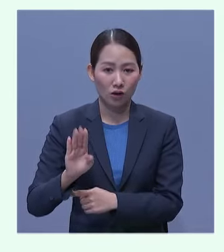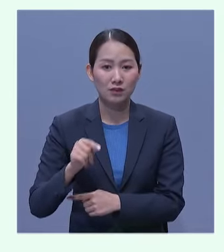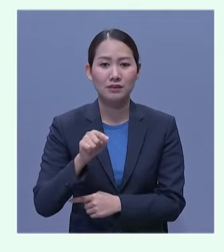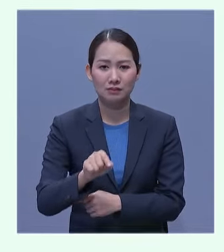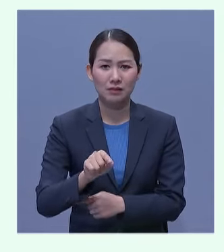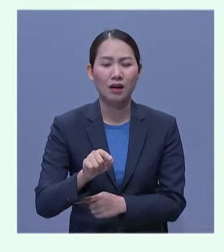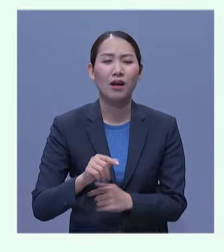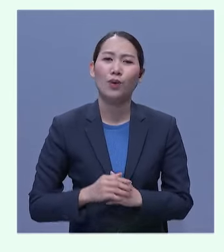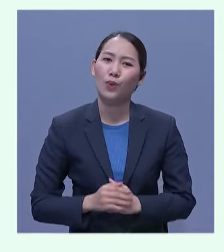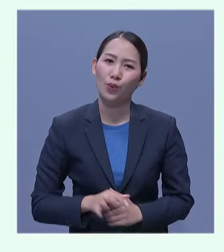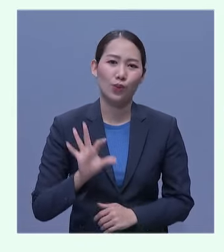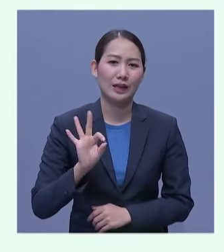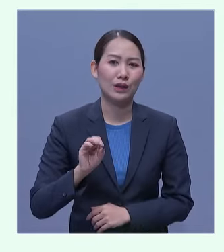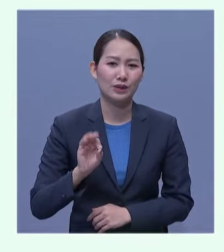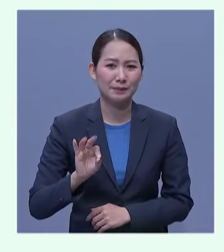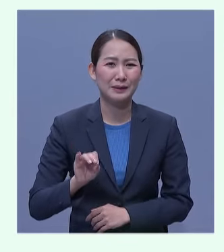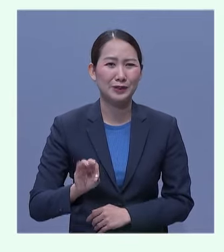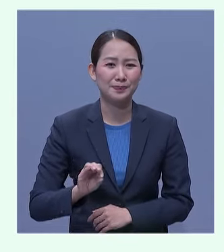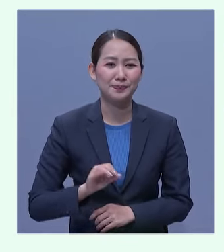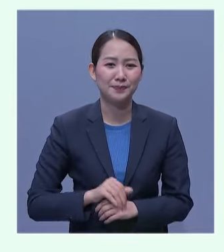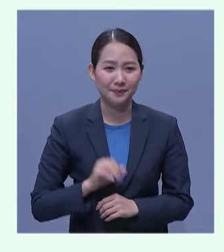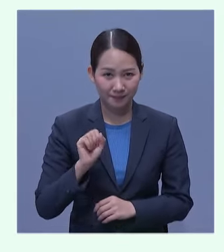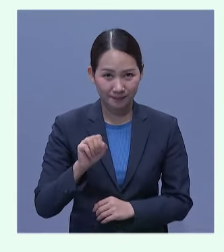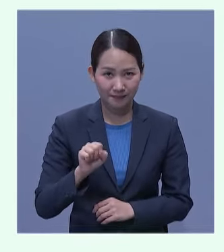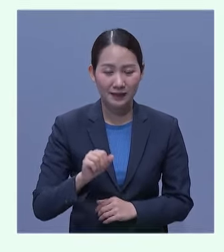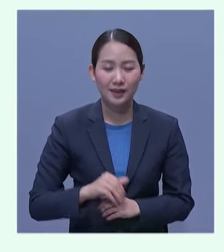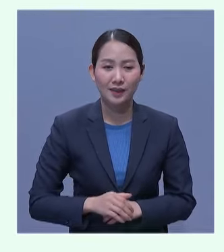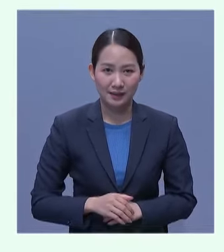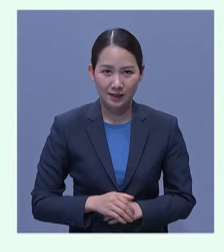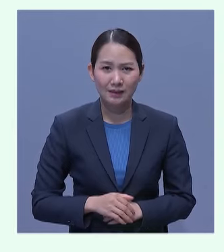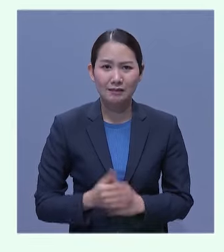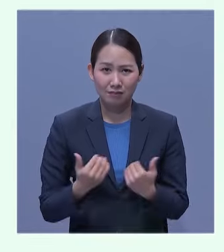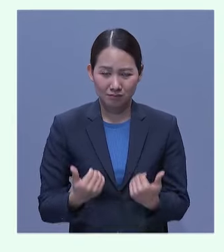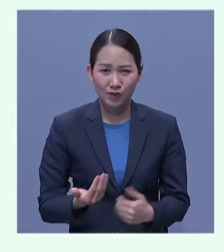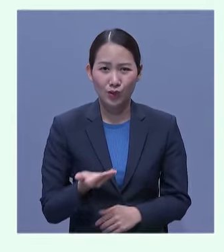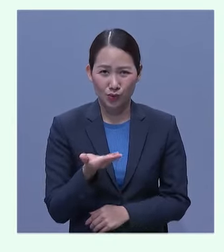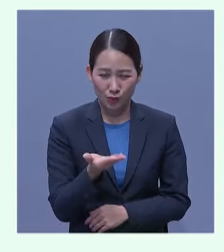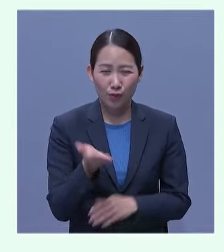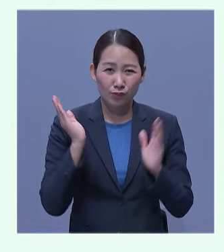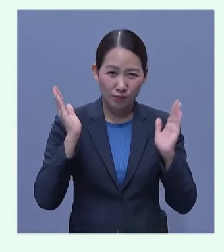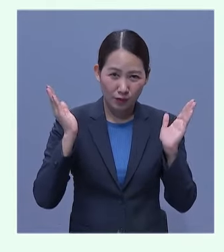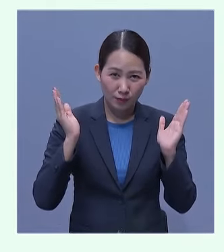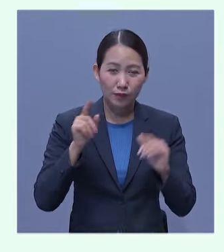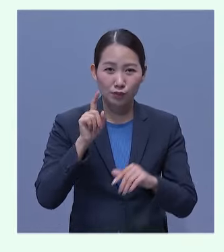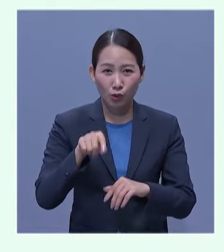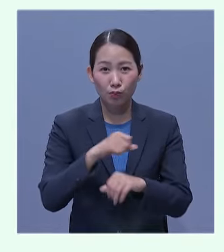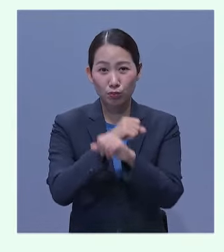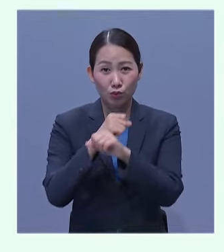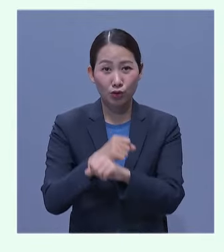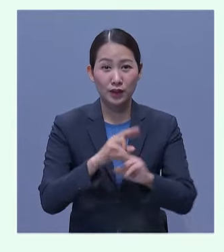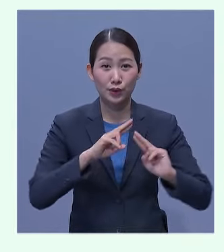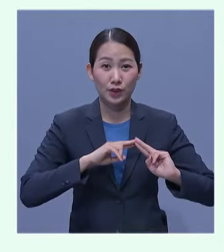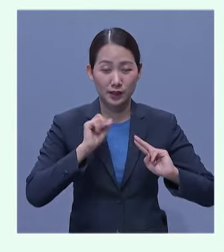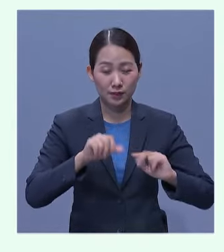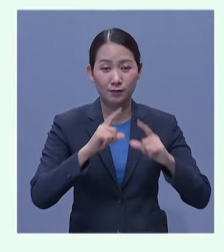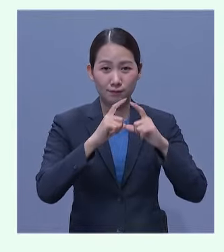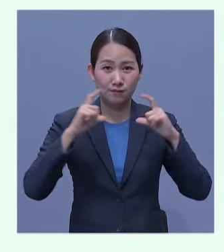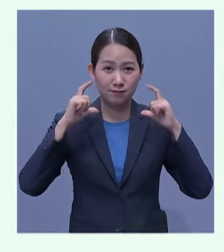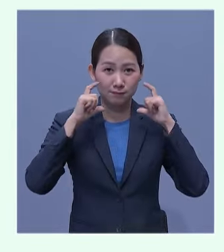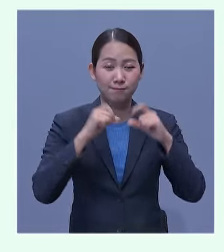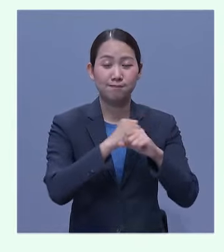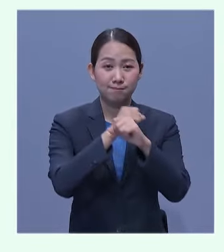เป็นอีกวันที่ฝุ่นเยอะจริงๆอืเราก็รณรงค์กันต่อเนื่องนะคะพี่ยามคุณผู้ชมใส่หน้ากากอนกันพุ่งนี้อพรุ่งนี้วันวาเลนไทน์เนี่ย